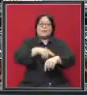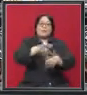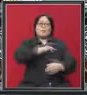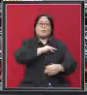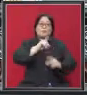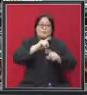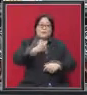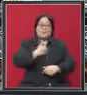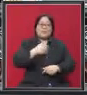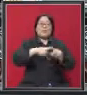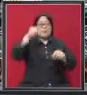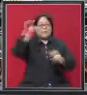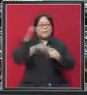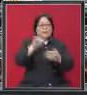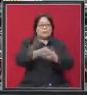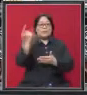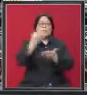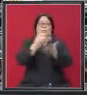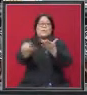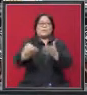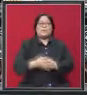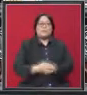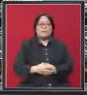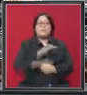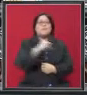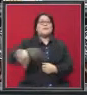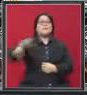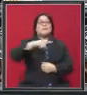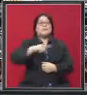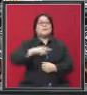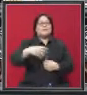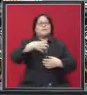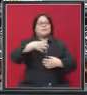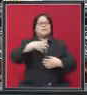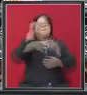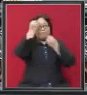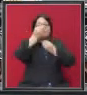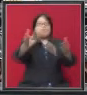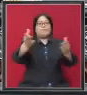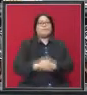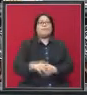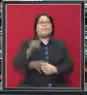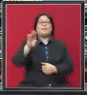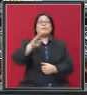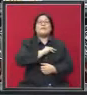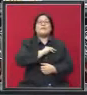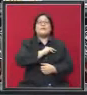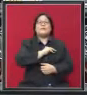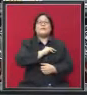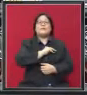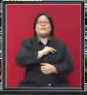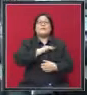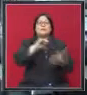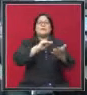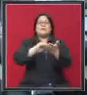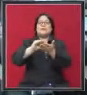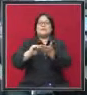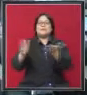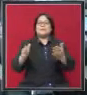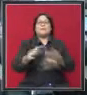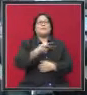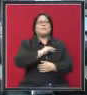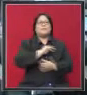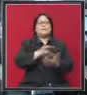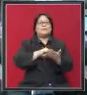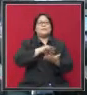disebutkan oleh Menteri sendiri. Tapi ini adalah satu kegagalan. Dan mereka merakamkan kritikan ini. Terima kasih. Ya Bapak Menteri,